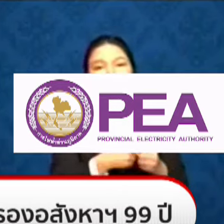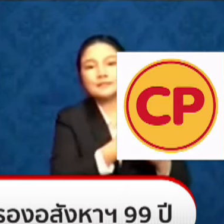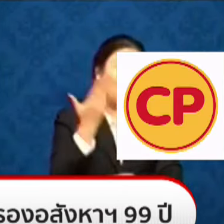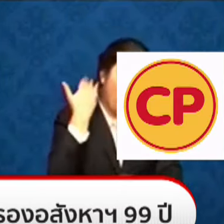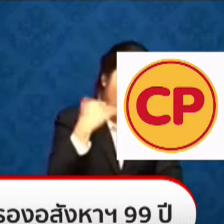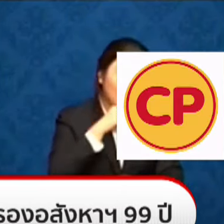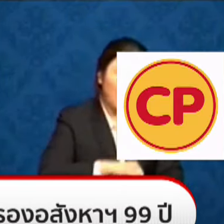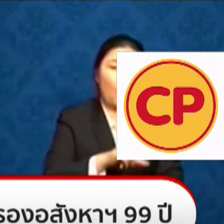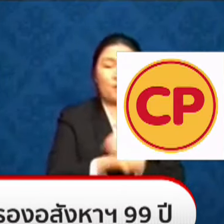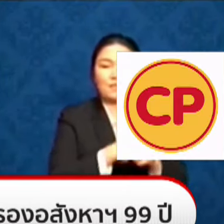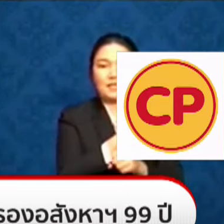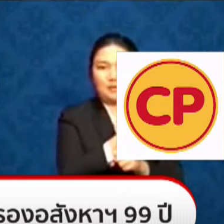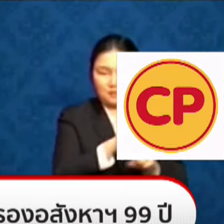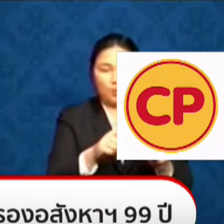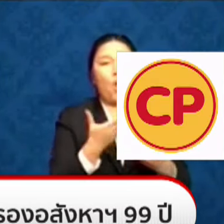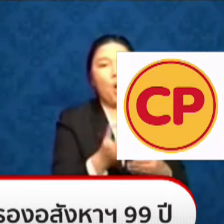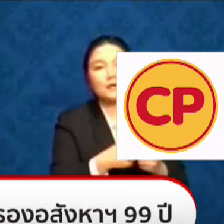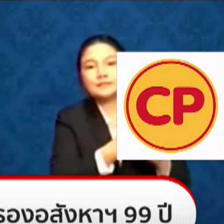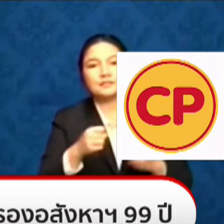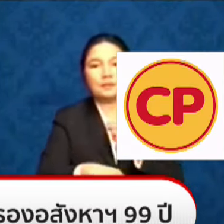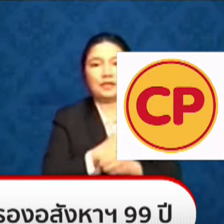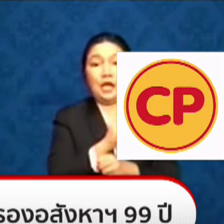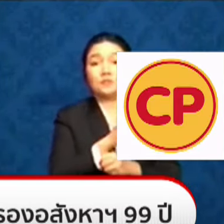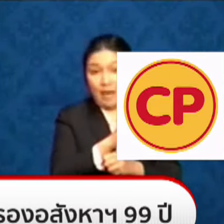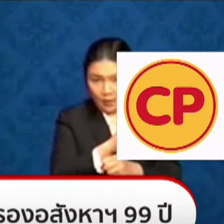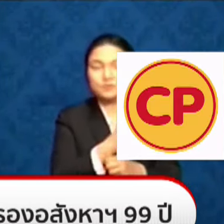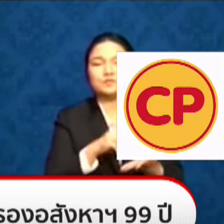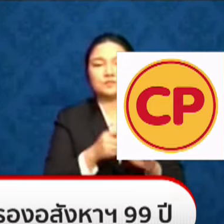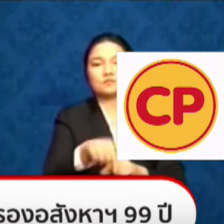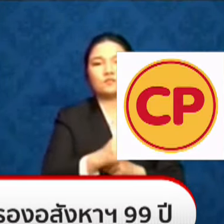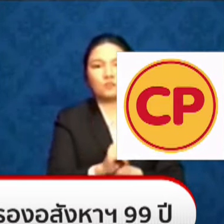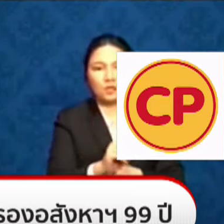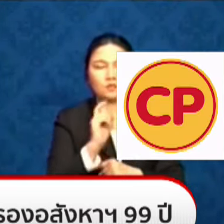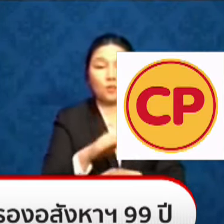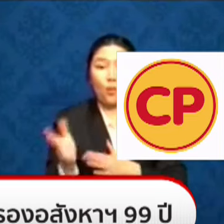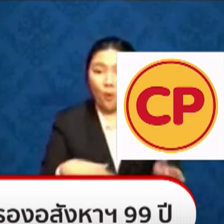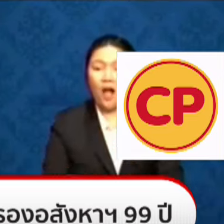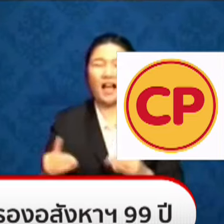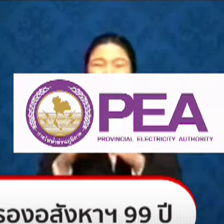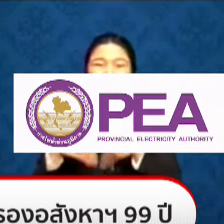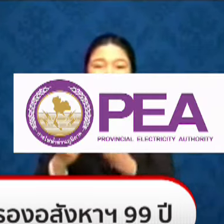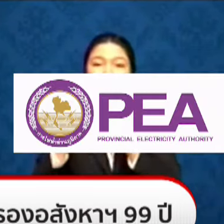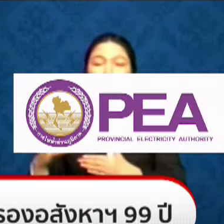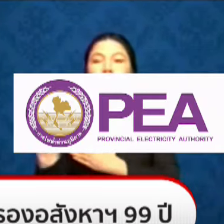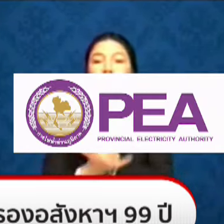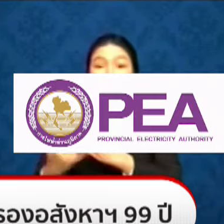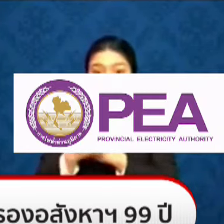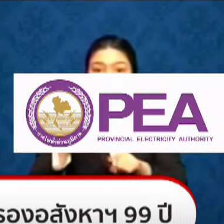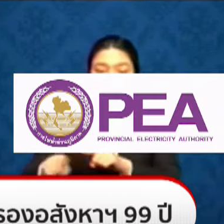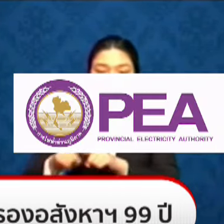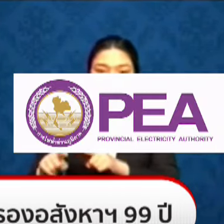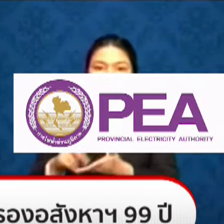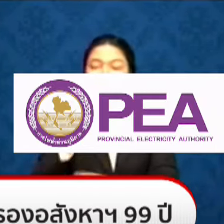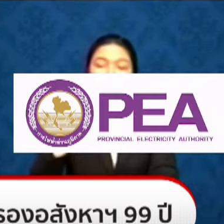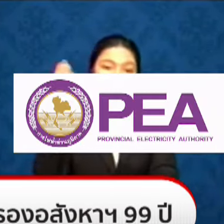เกณฑ์และกฎหมายพิจารณาทบทวนหลักเกณฑ์และกฎหมายที่เกี่ยวข้องกับการให้สิทธิ์คนต่างด้าวสามารถถือกรรมสิทธิ์ในห้องชุดจ